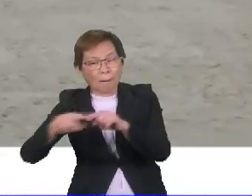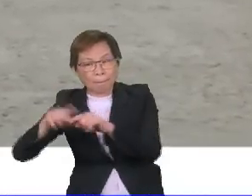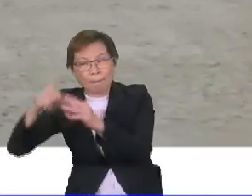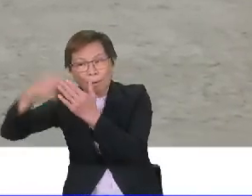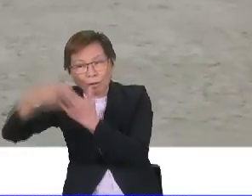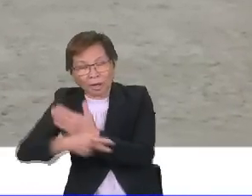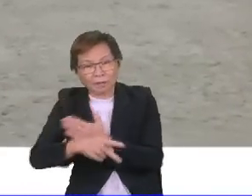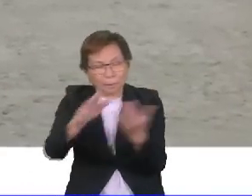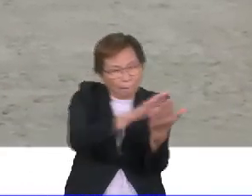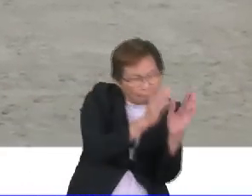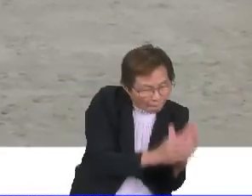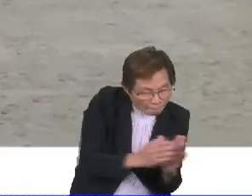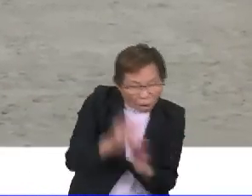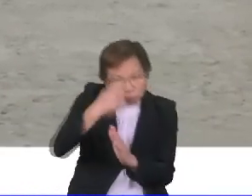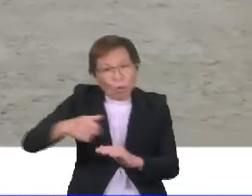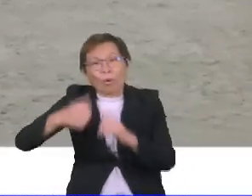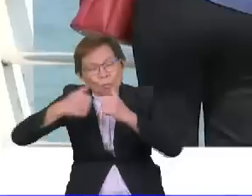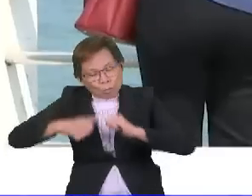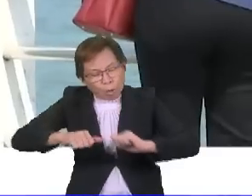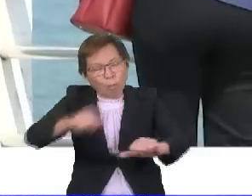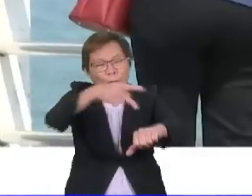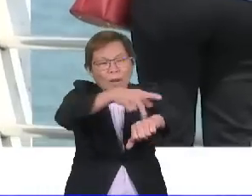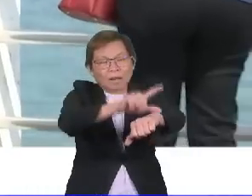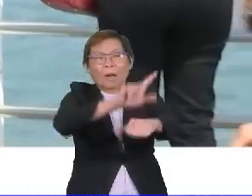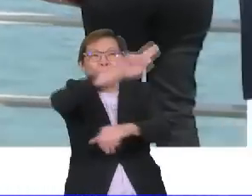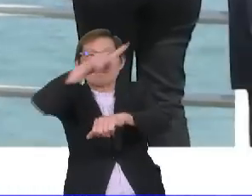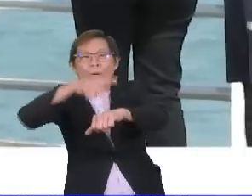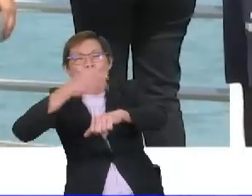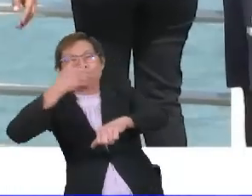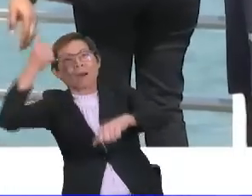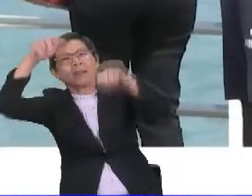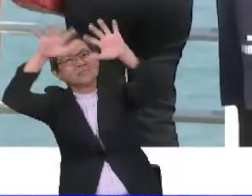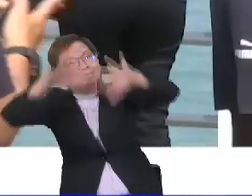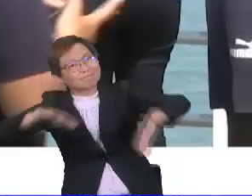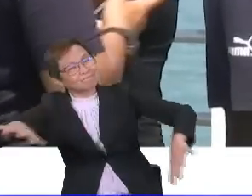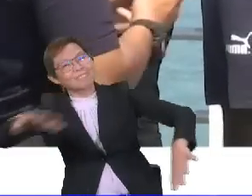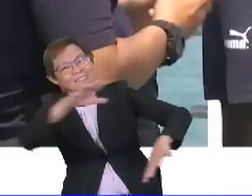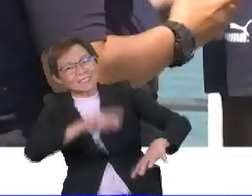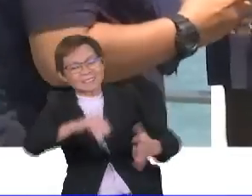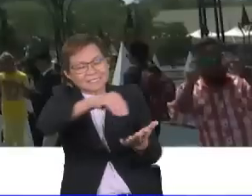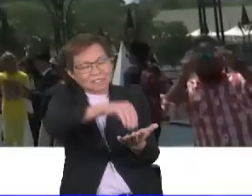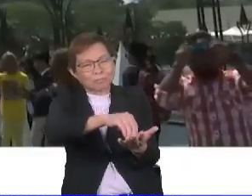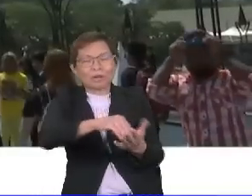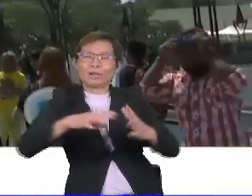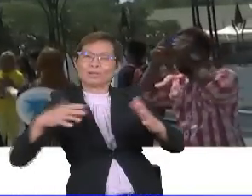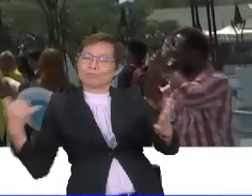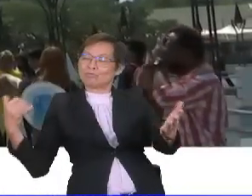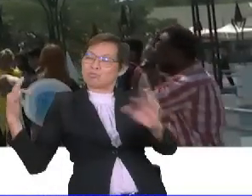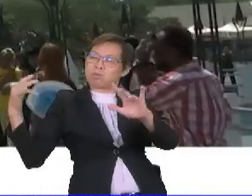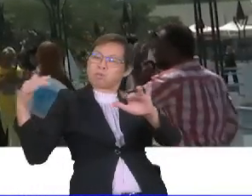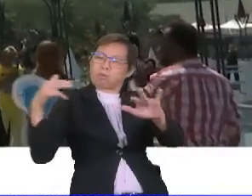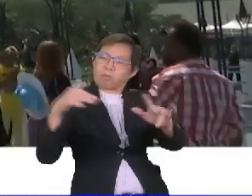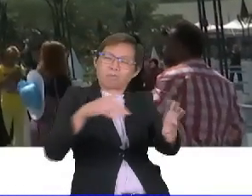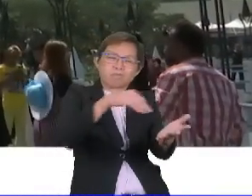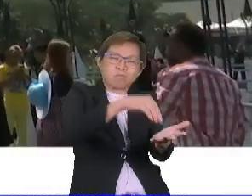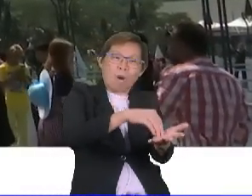direncana bagi mengekalkan status nangkawi sebagai Pulau terbaik di Asia Tenggara dan destinasi perjudian tumpuan